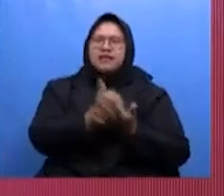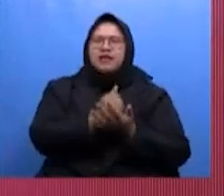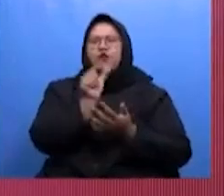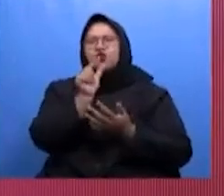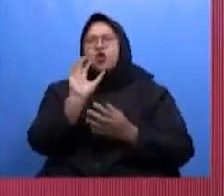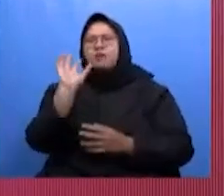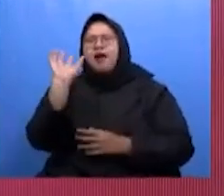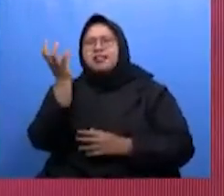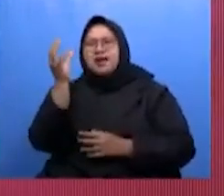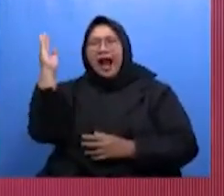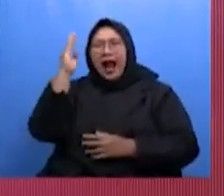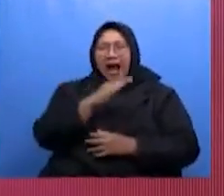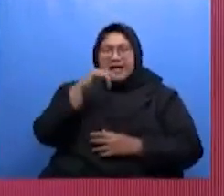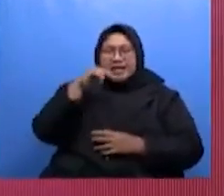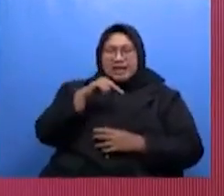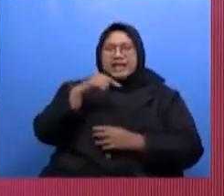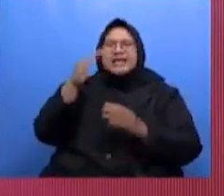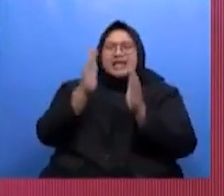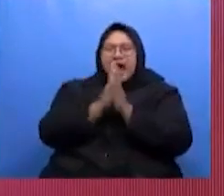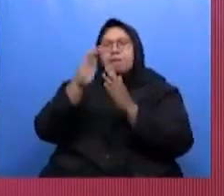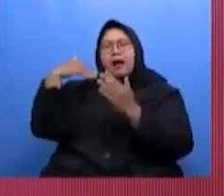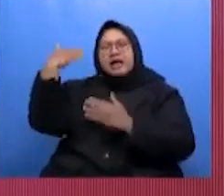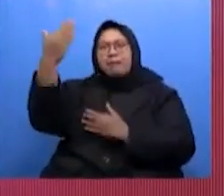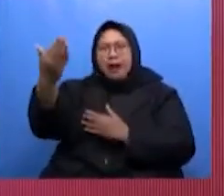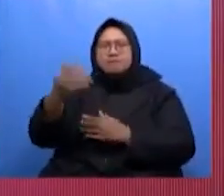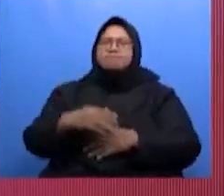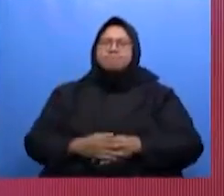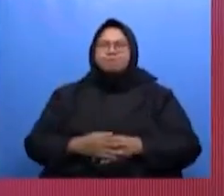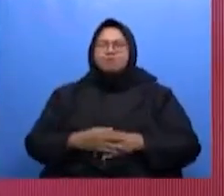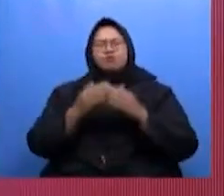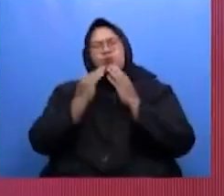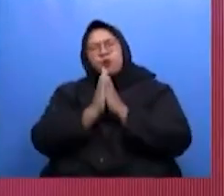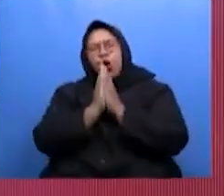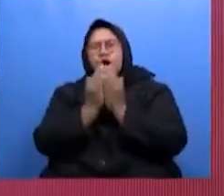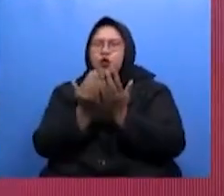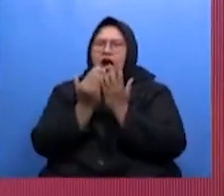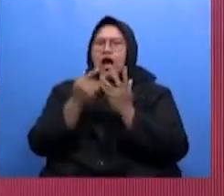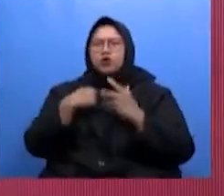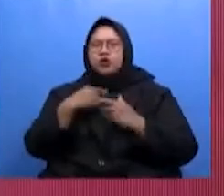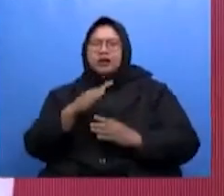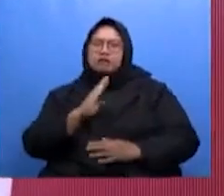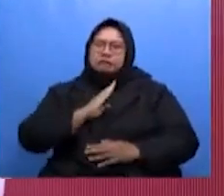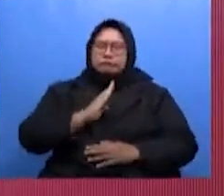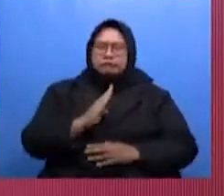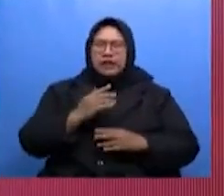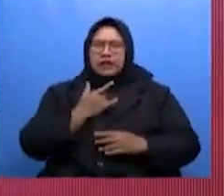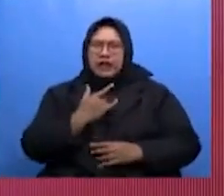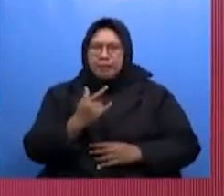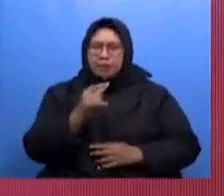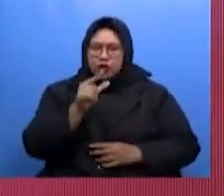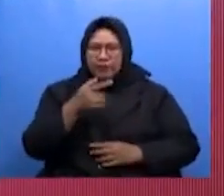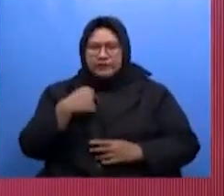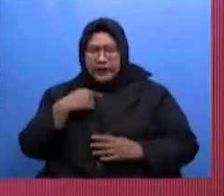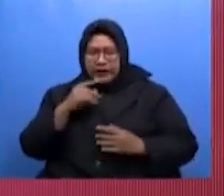ini di Mas yang akan Doakan kami tetap Isah dengan tujuan ikut dalam